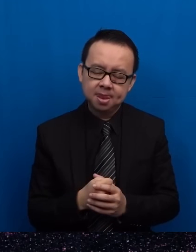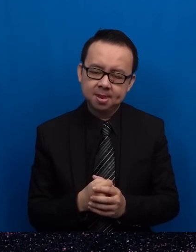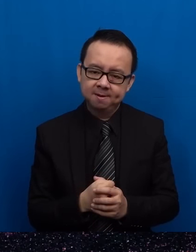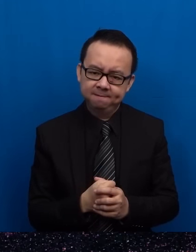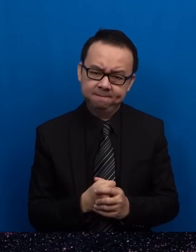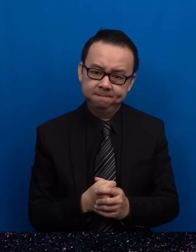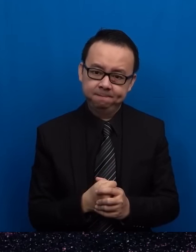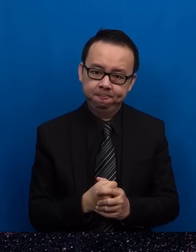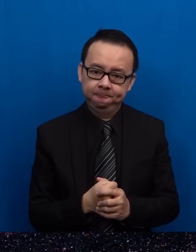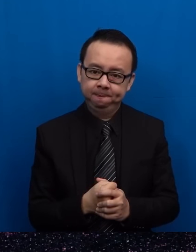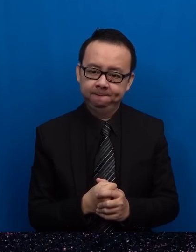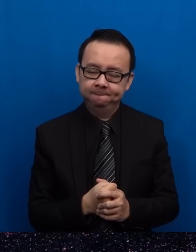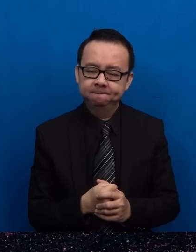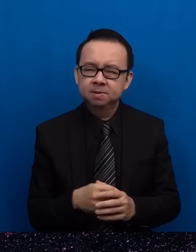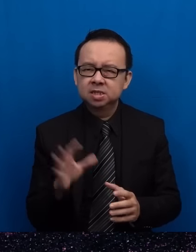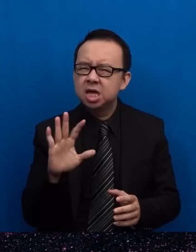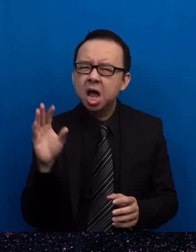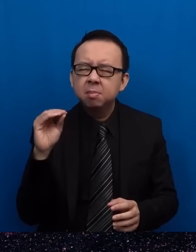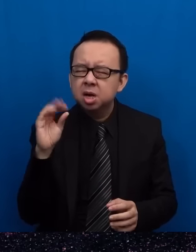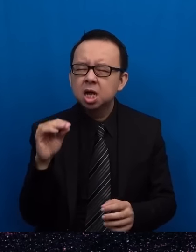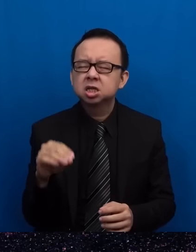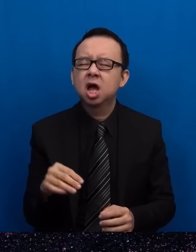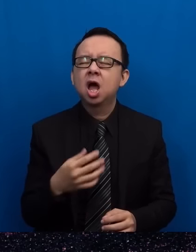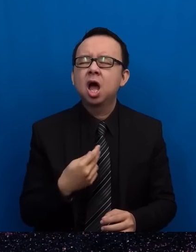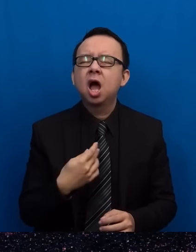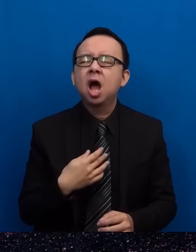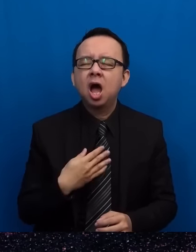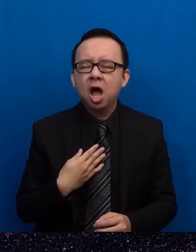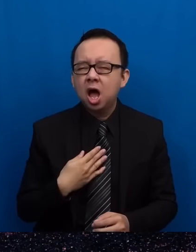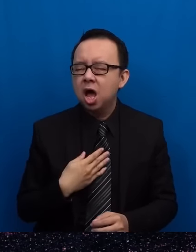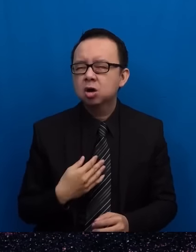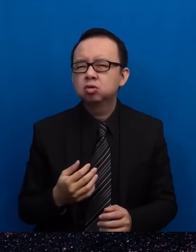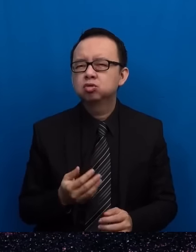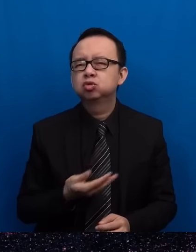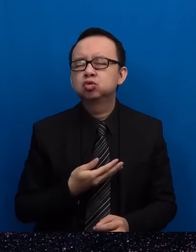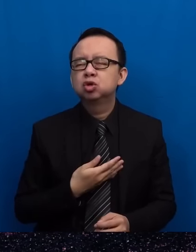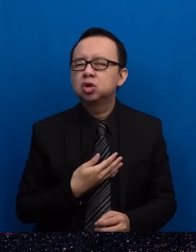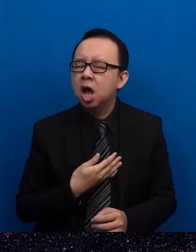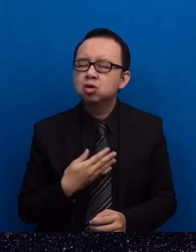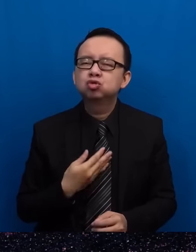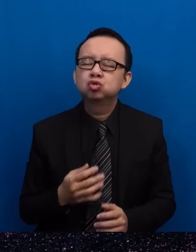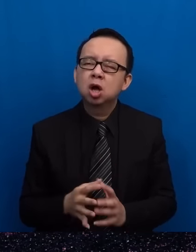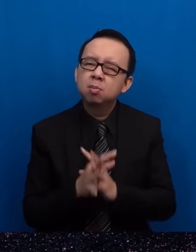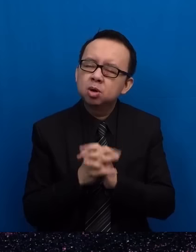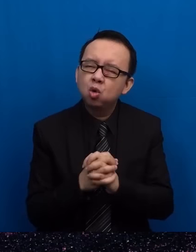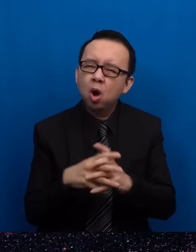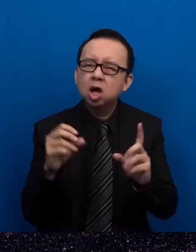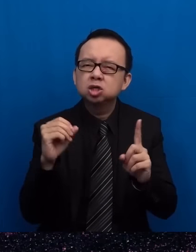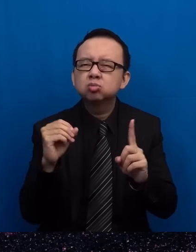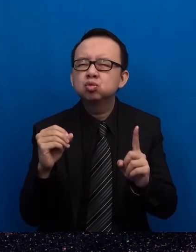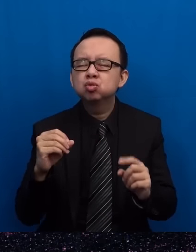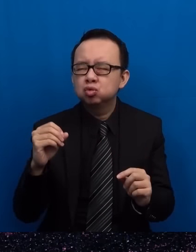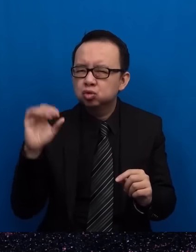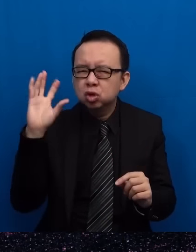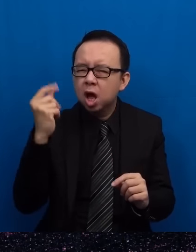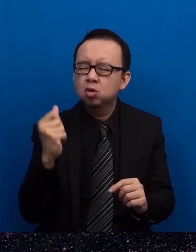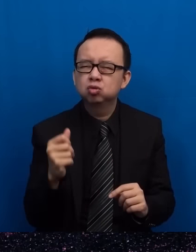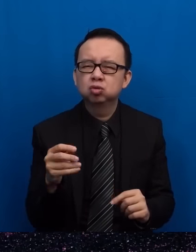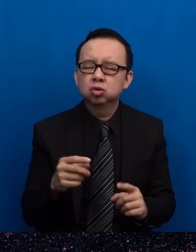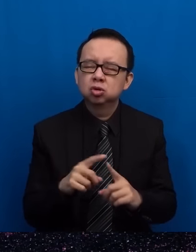sudah berdoa 10 tahun, gak pernah Tuhan beri. Siapa bilang Tuhan harus selalu memberikan, siapa bilang Anda harus selalu menerima.